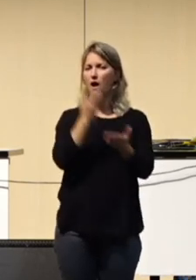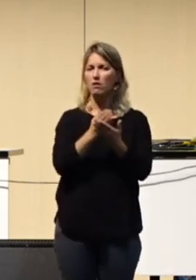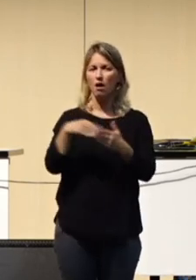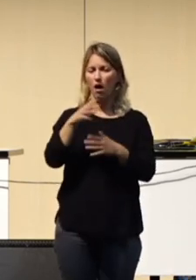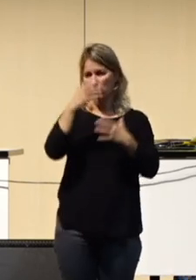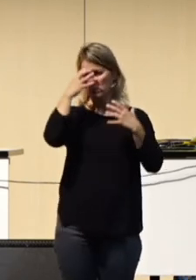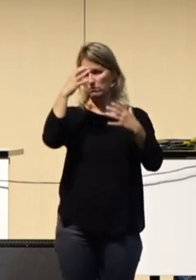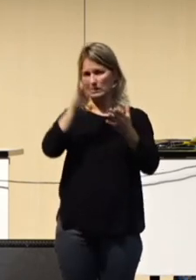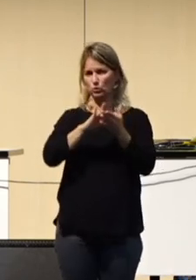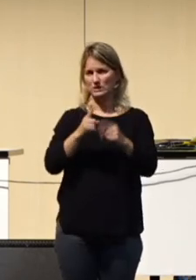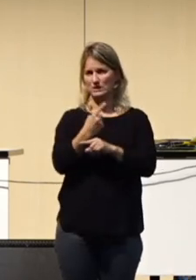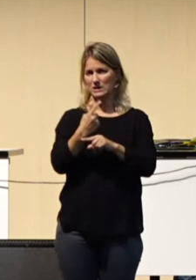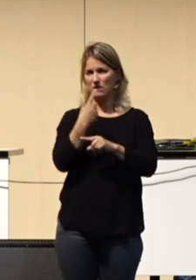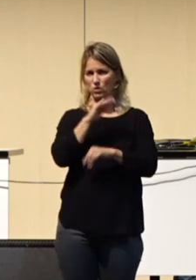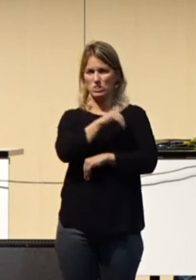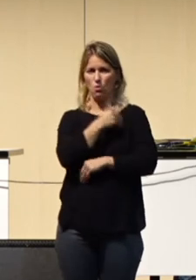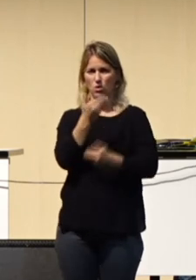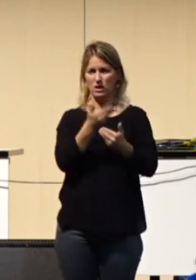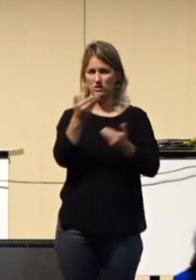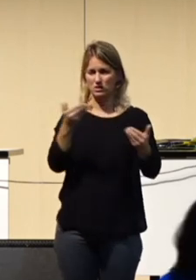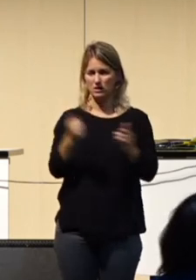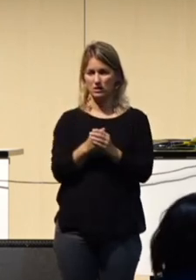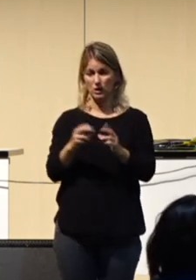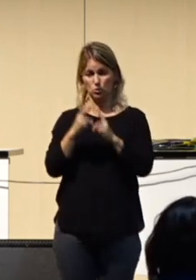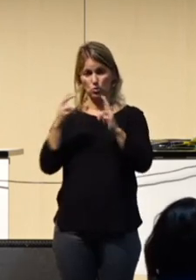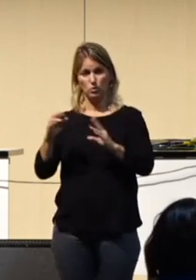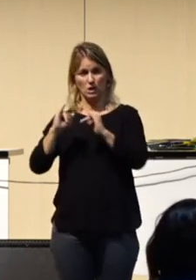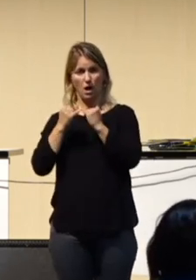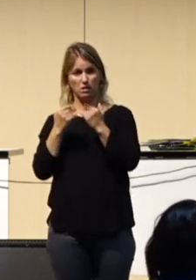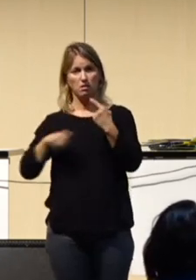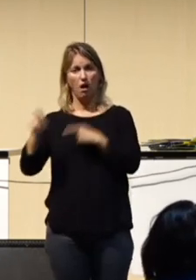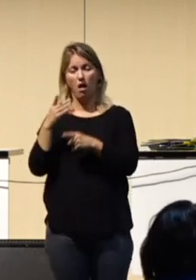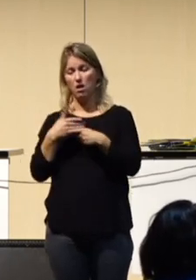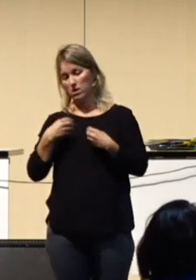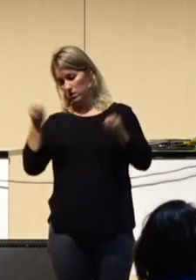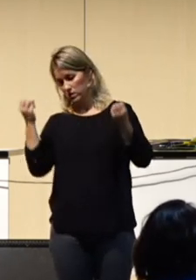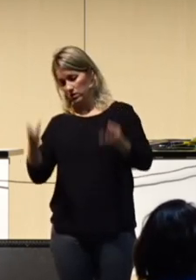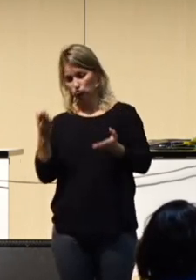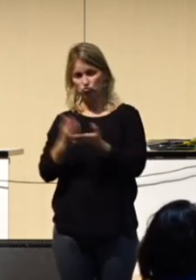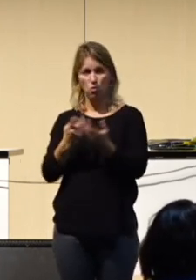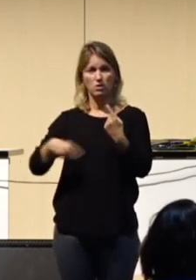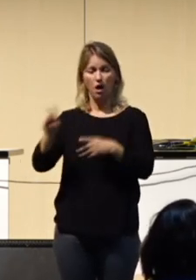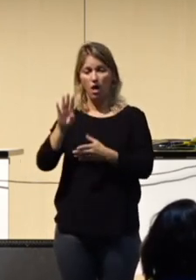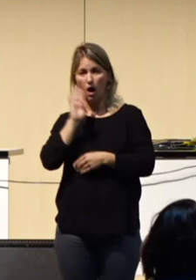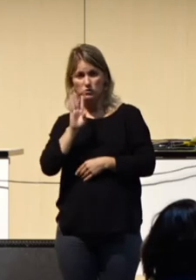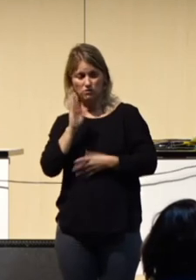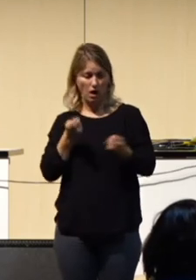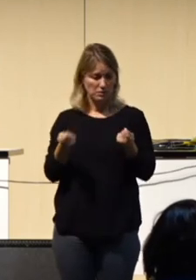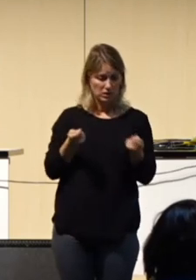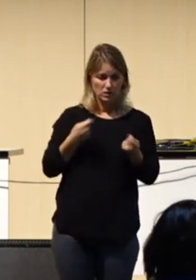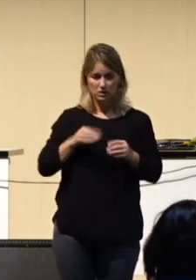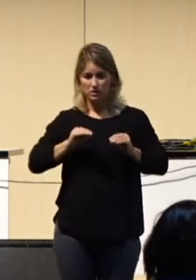beschäftigt waren. Die Eltern zu Hause hatten schon längst das Handtuch geworfen und waren entnervt von den